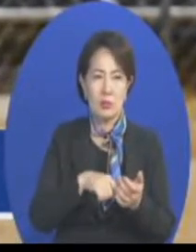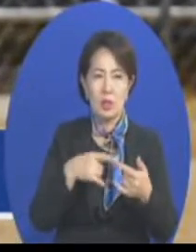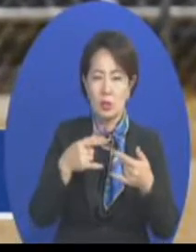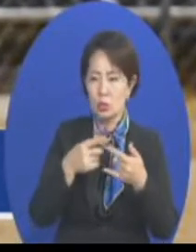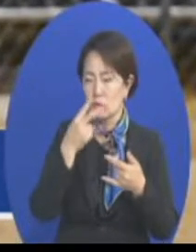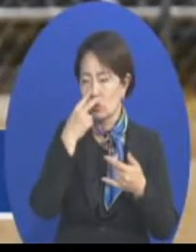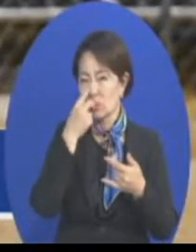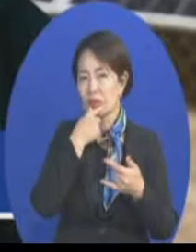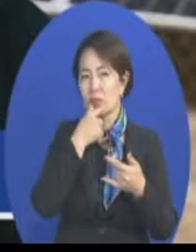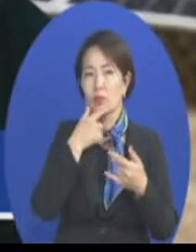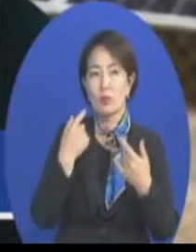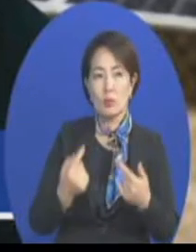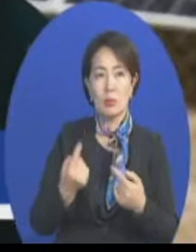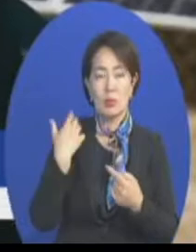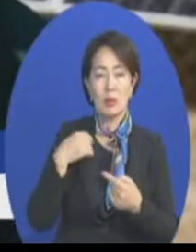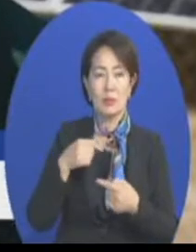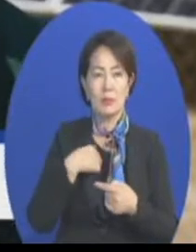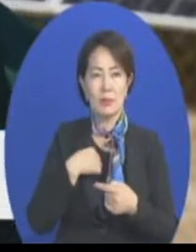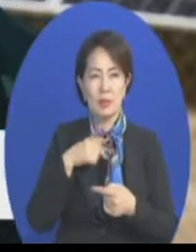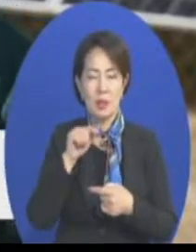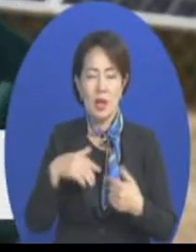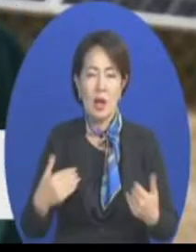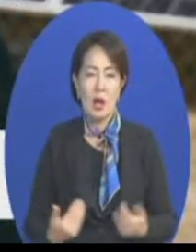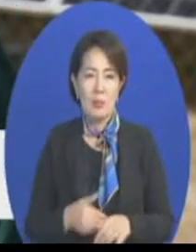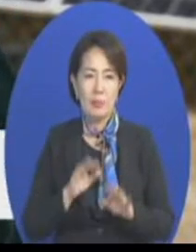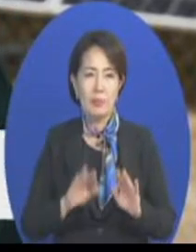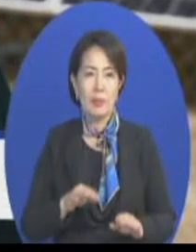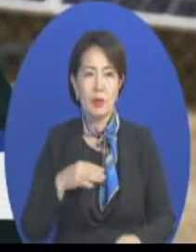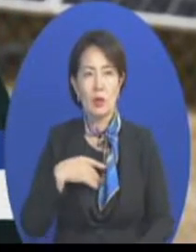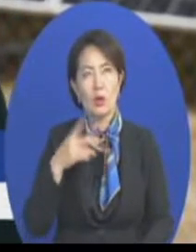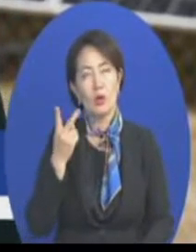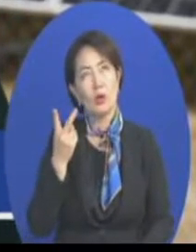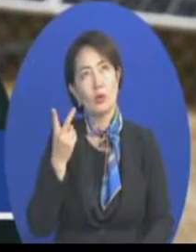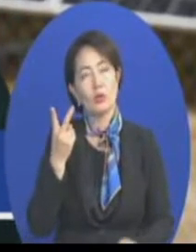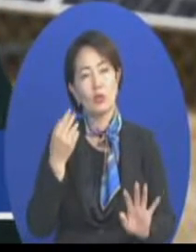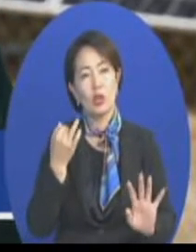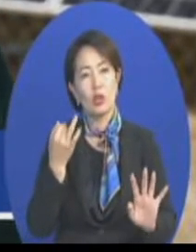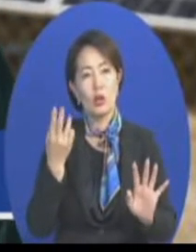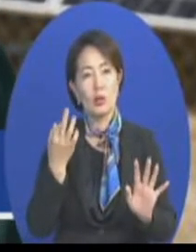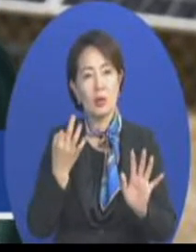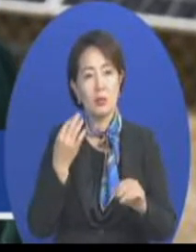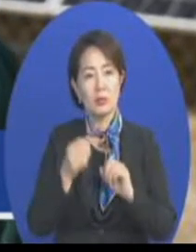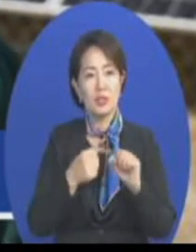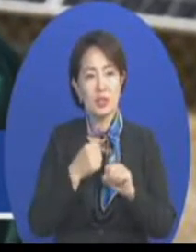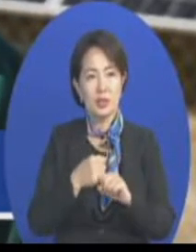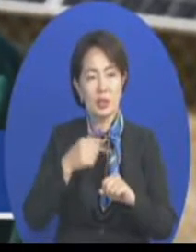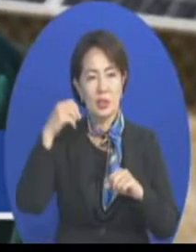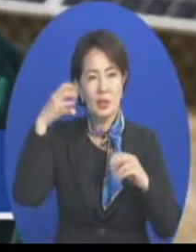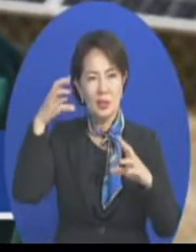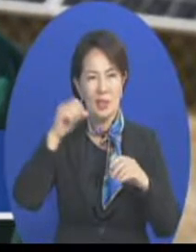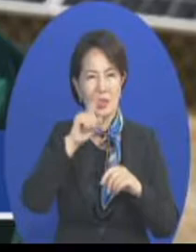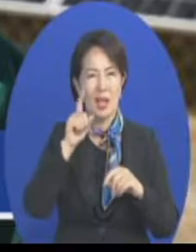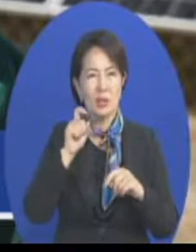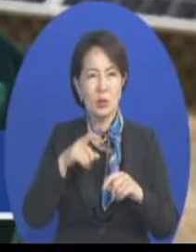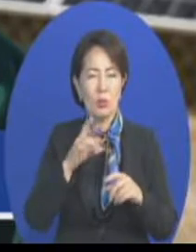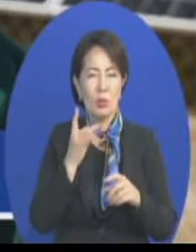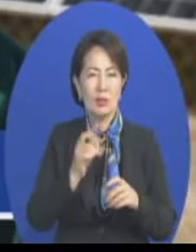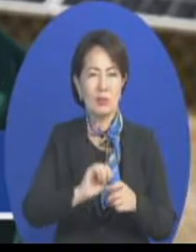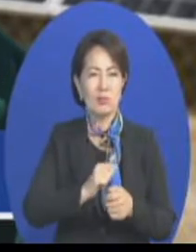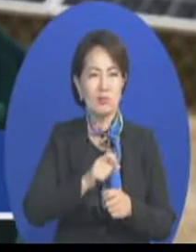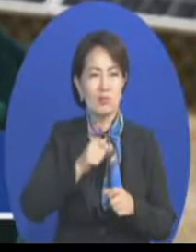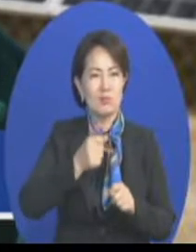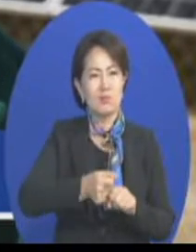дэдүү зүрхгүй ингээд суудаг байсан. Миний хувьд энэ амьдрал 20 гаруй жил амьдсан, 27 8 жил болж. Цахилгааны асуудал бол яг бид нар мотор